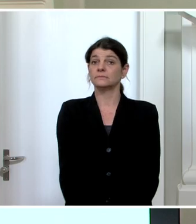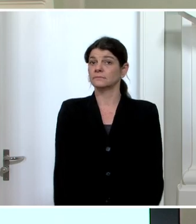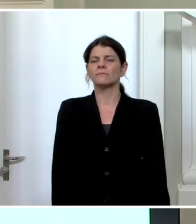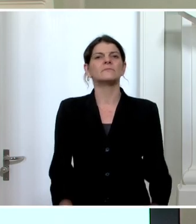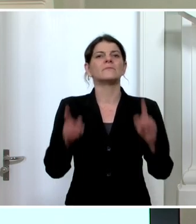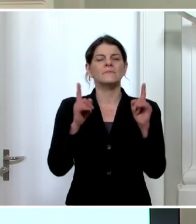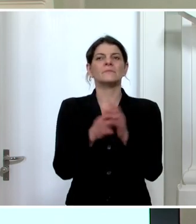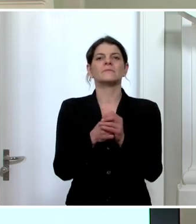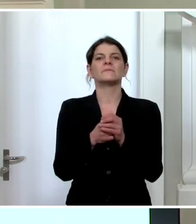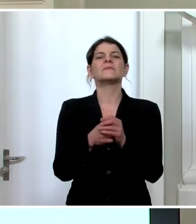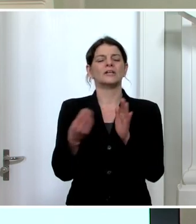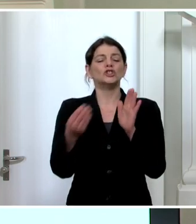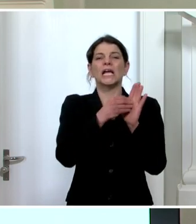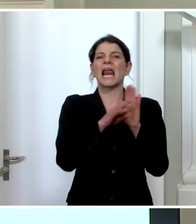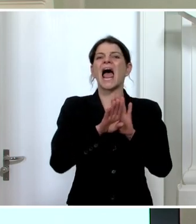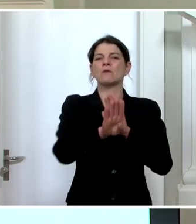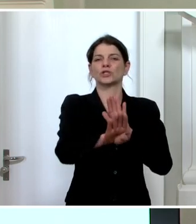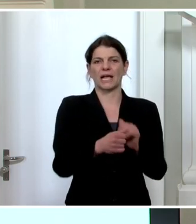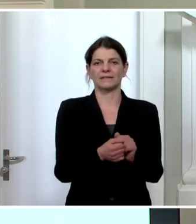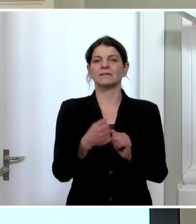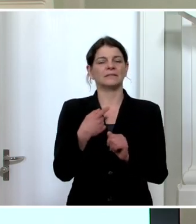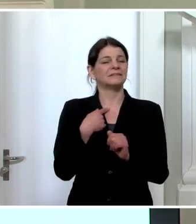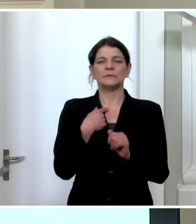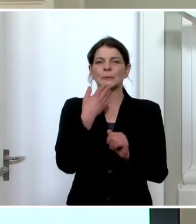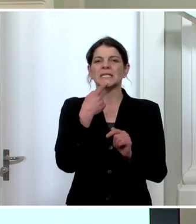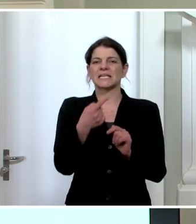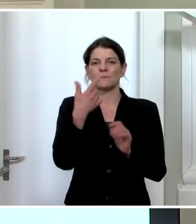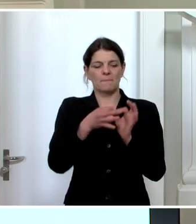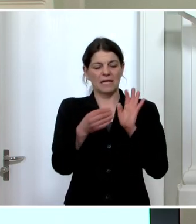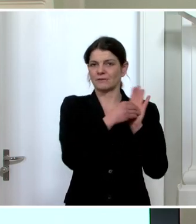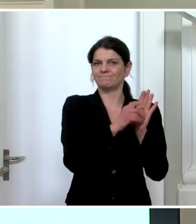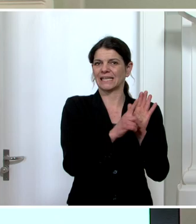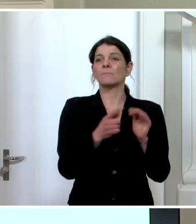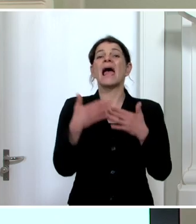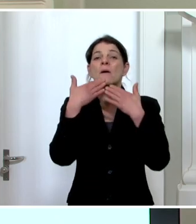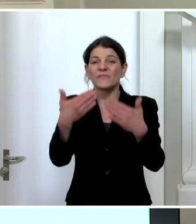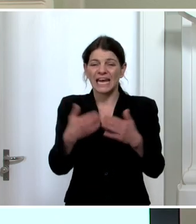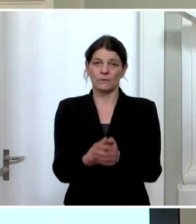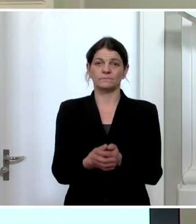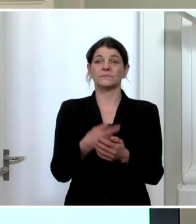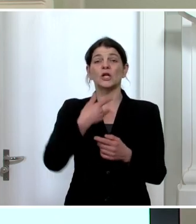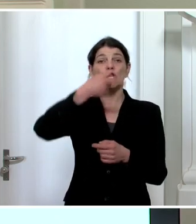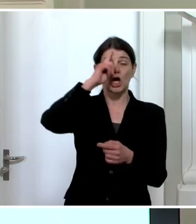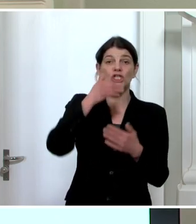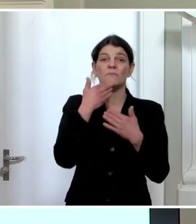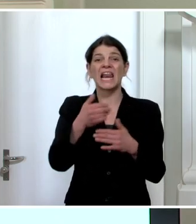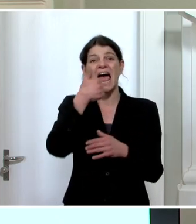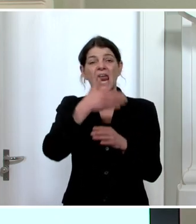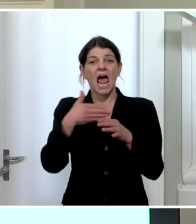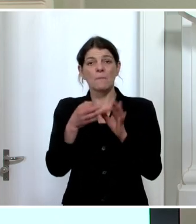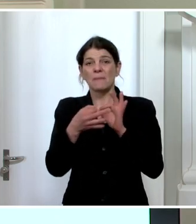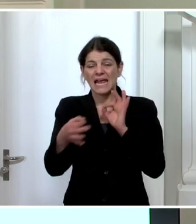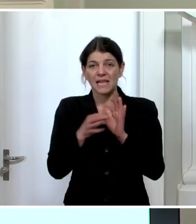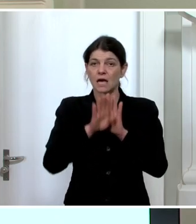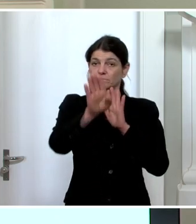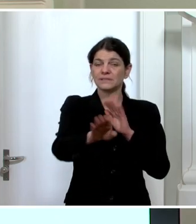Es ist ein Abstand drin, aber die Empfehlung ist 2 Meter. Also, ja, die Deutschen empfehlen 1,5 Meter, die Schweizer und